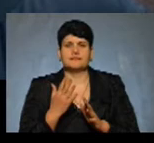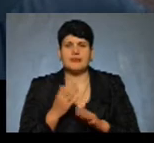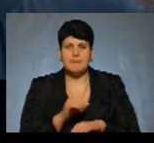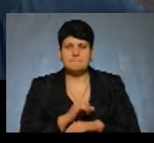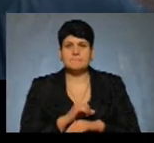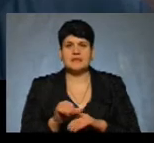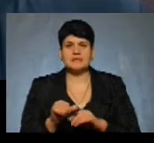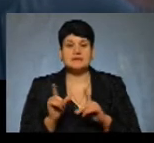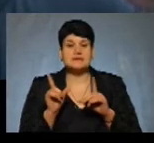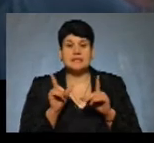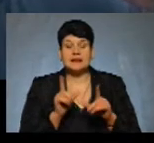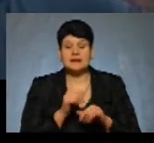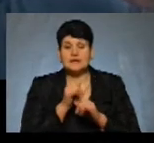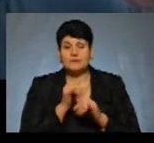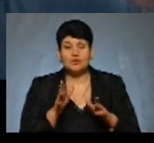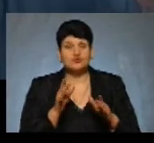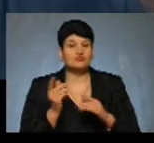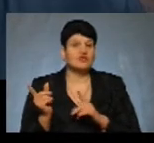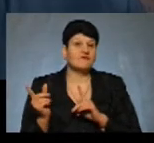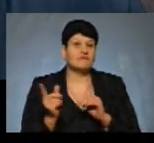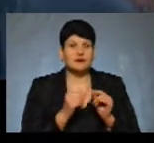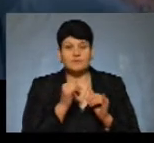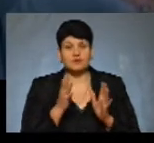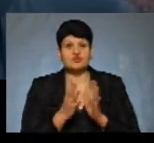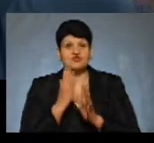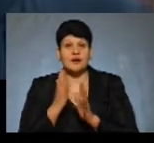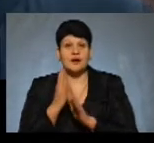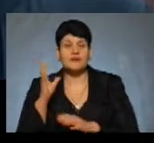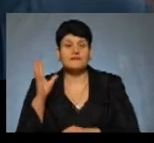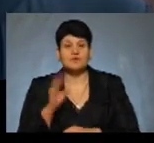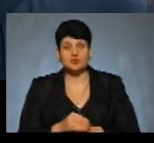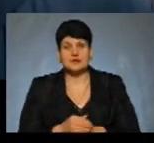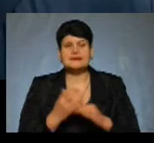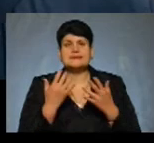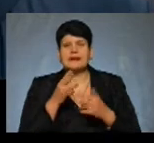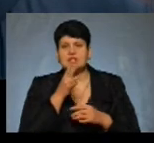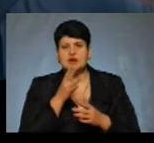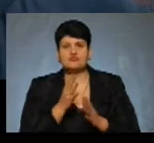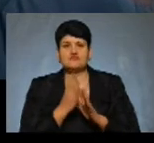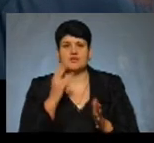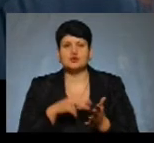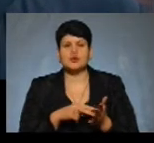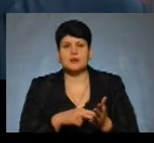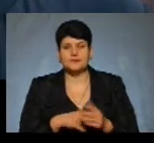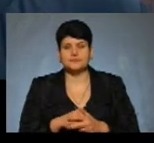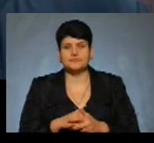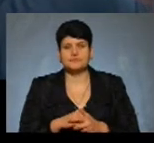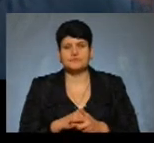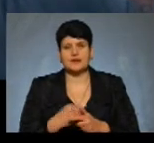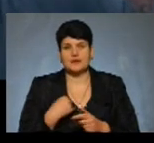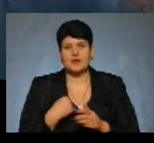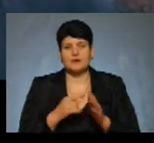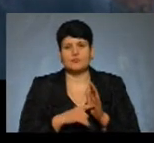Ні заїхати невозможно, ні виїхати. Всюди черги, всюди. Скільки часу в черзі? Ну, рахуйте, я почав